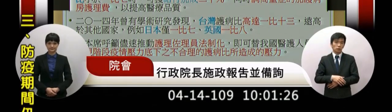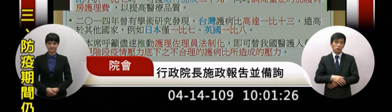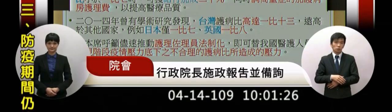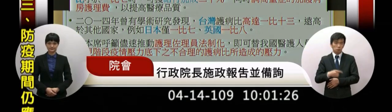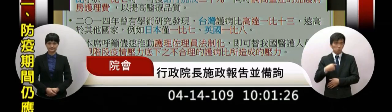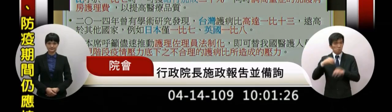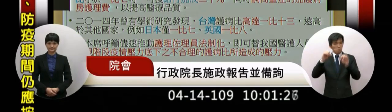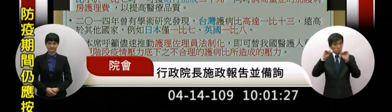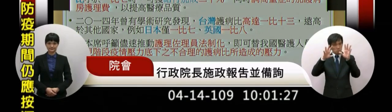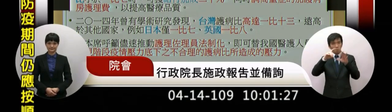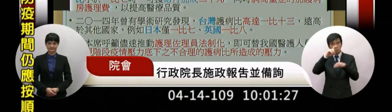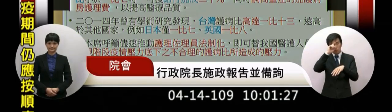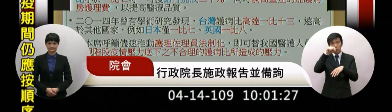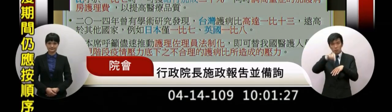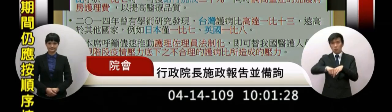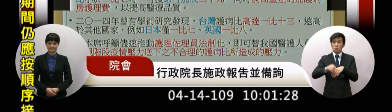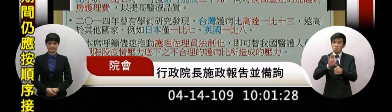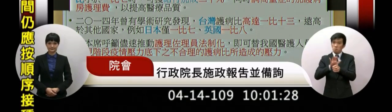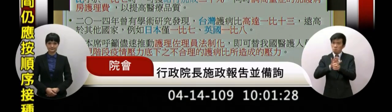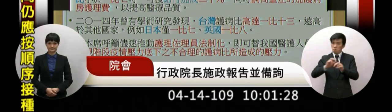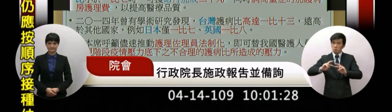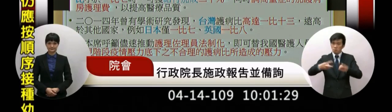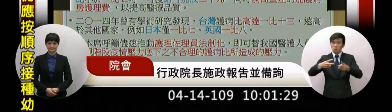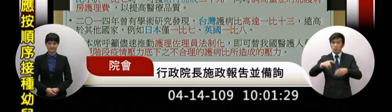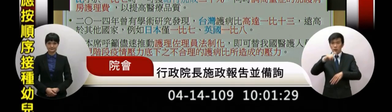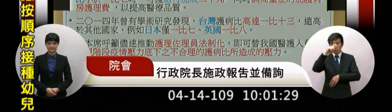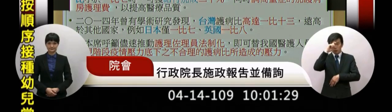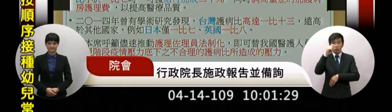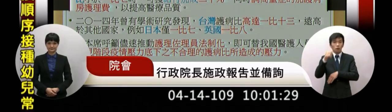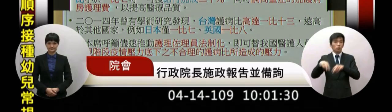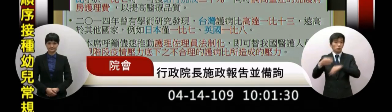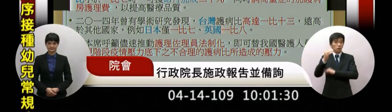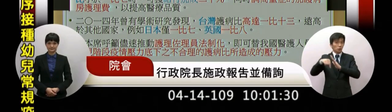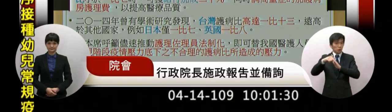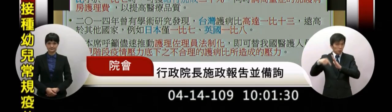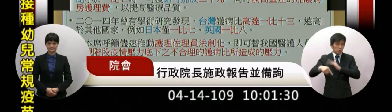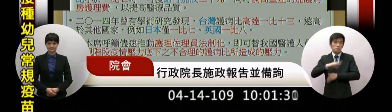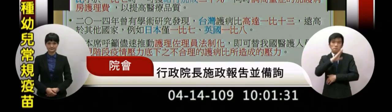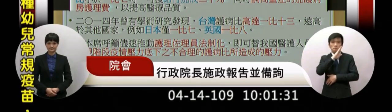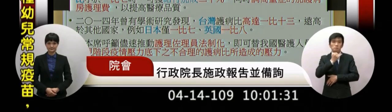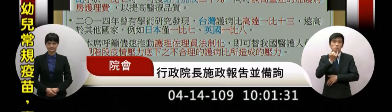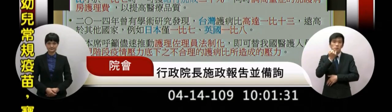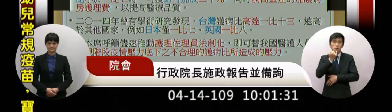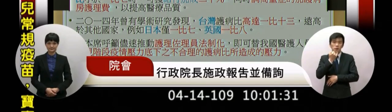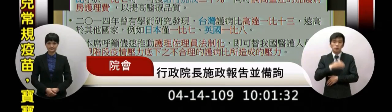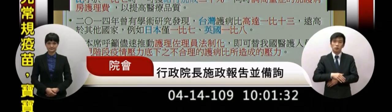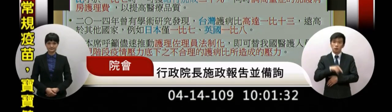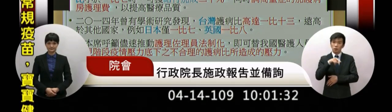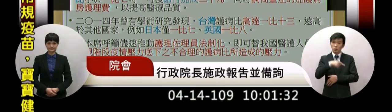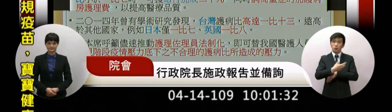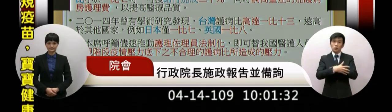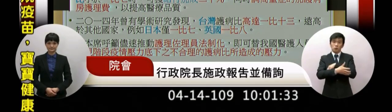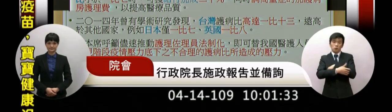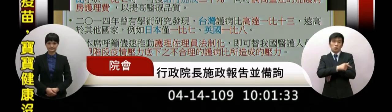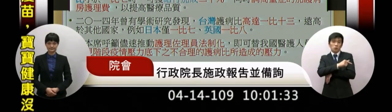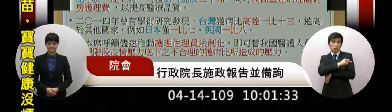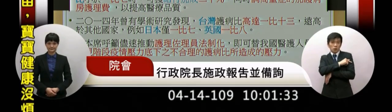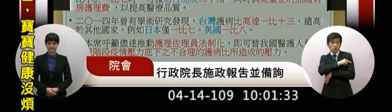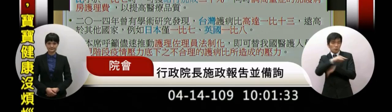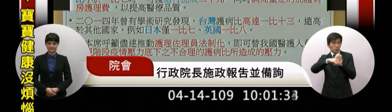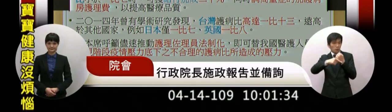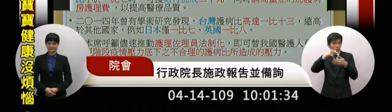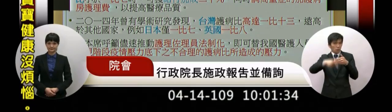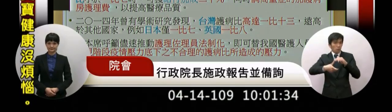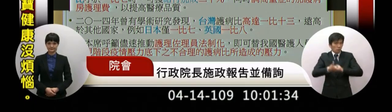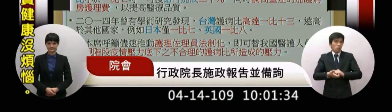积极推动，希望行政院能够采纳护理佐理员的法制化，就可以替我们的医护